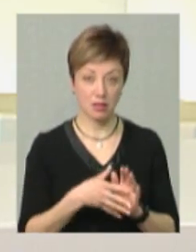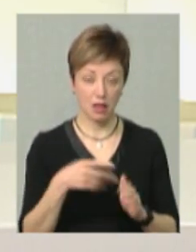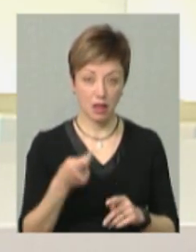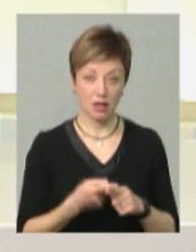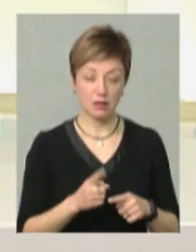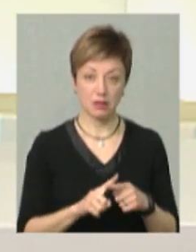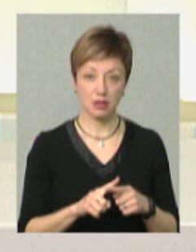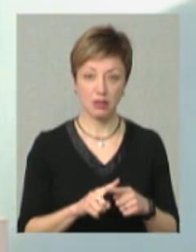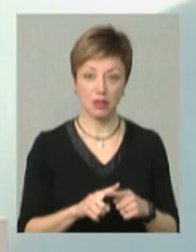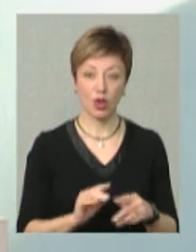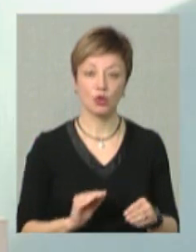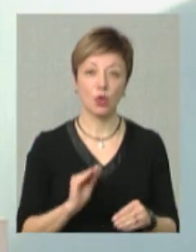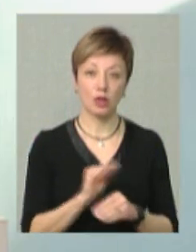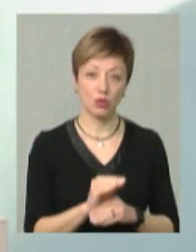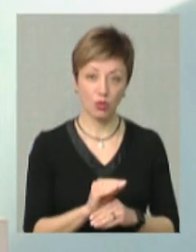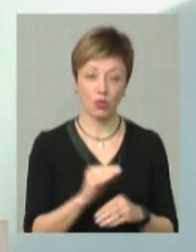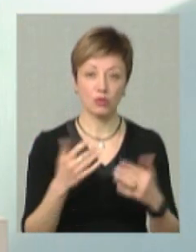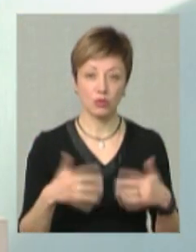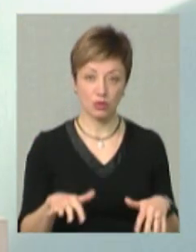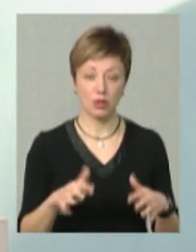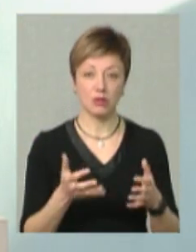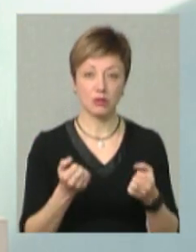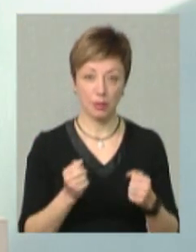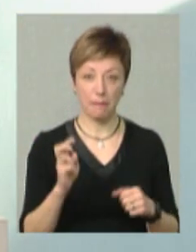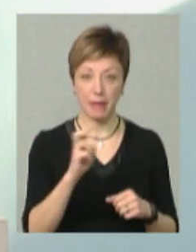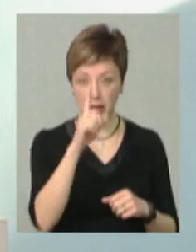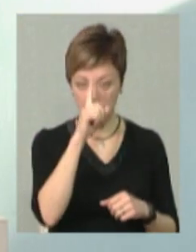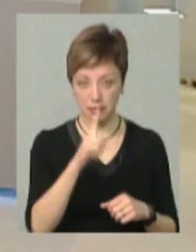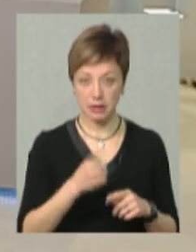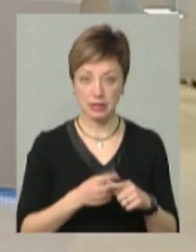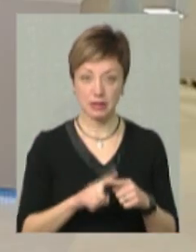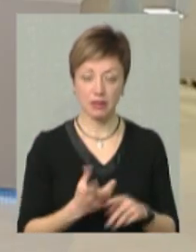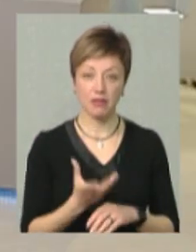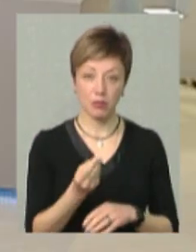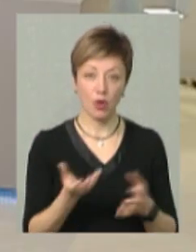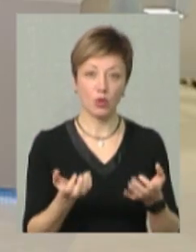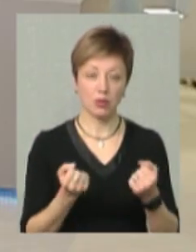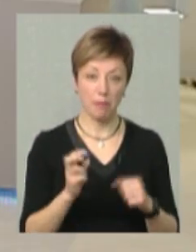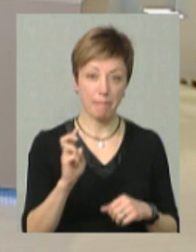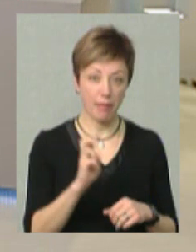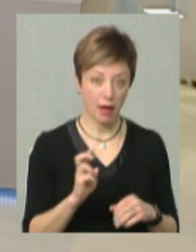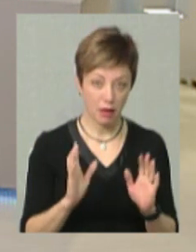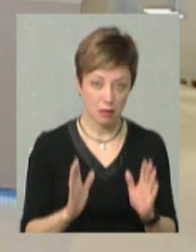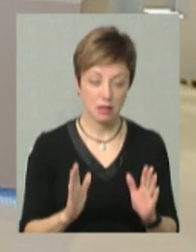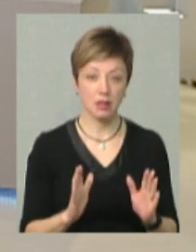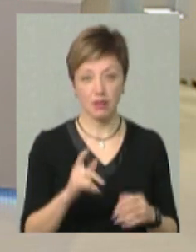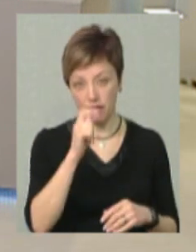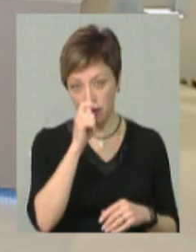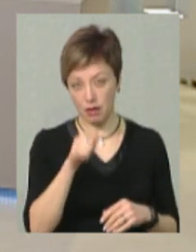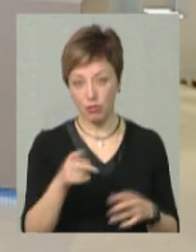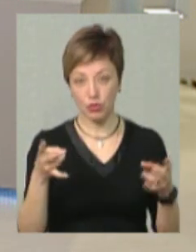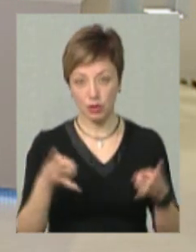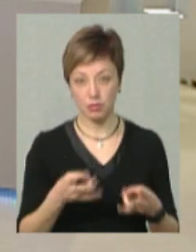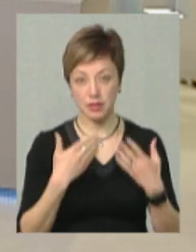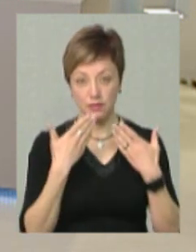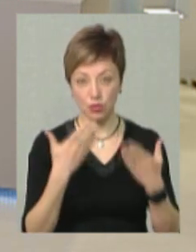Це додатково, ті вже люди вже знають, як отримувати. Березень вони, це так виплату вони отримали в березні. В квітні їм